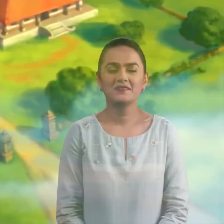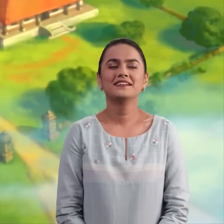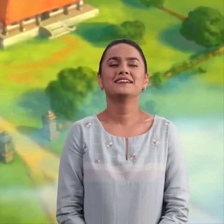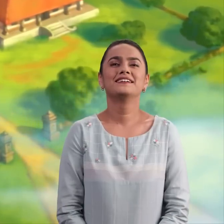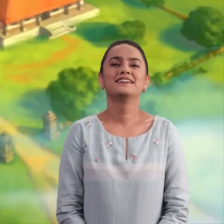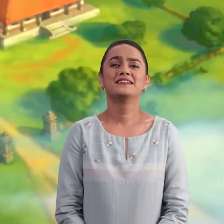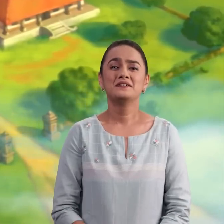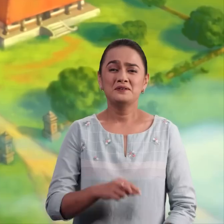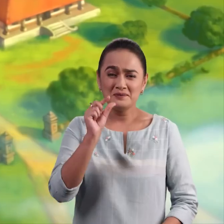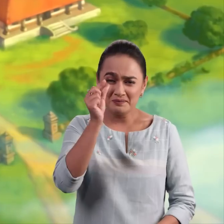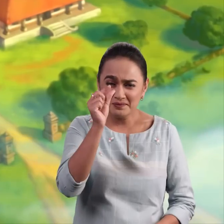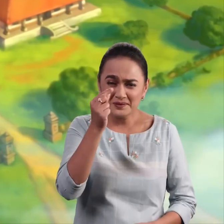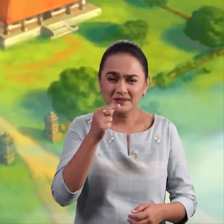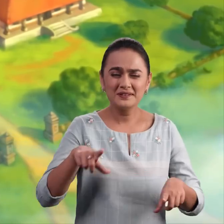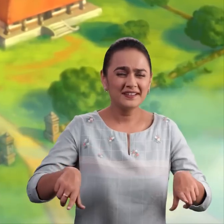मोतियों का वृक्ष?